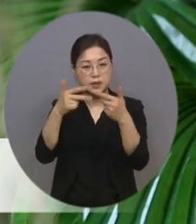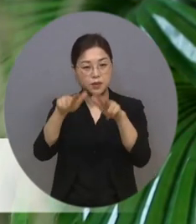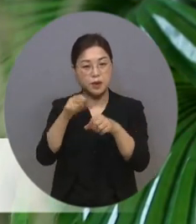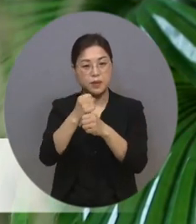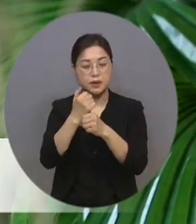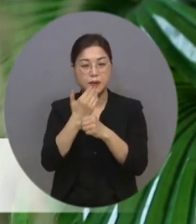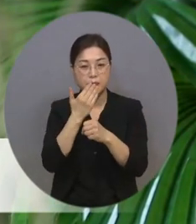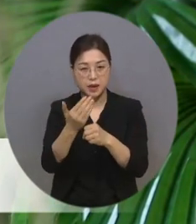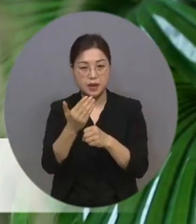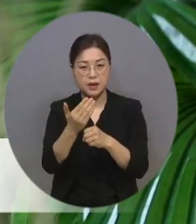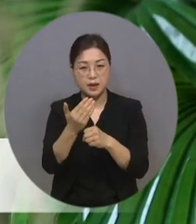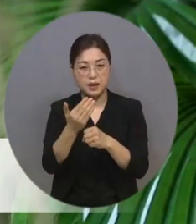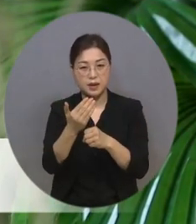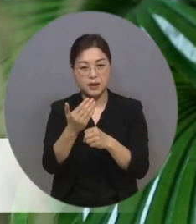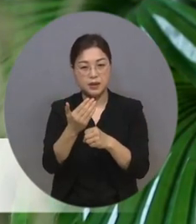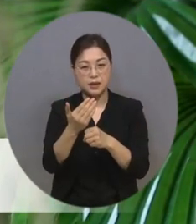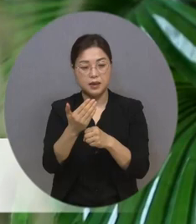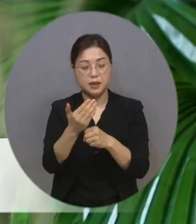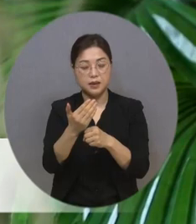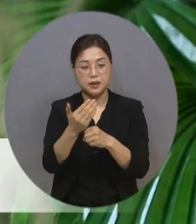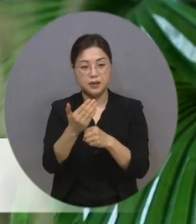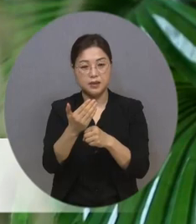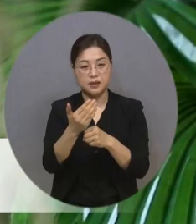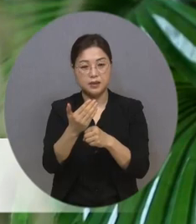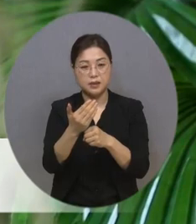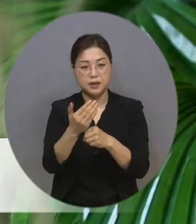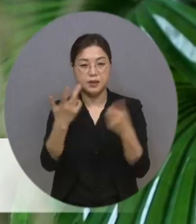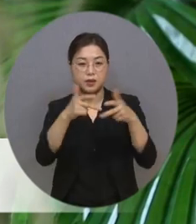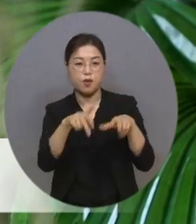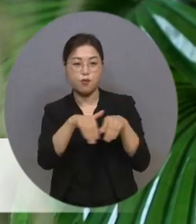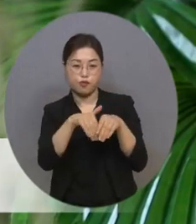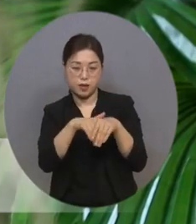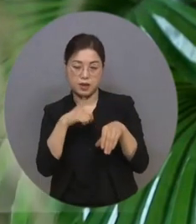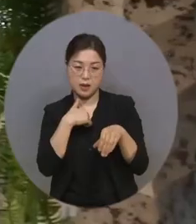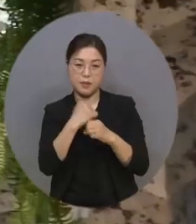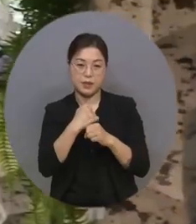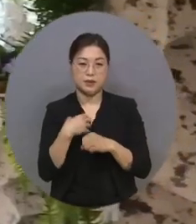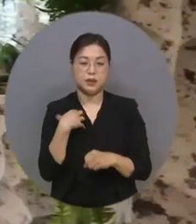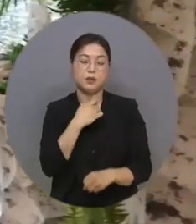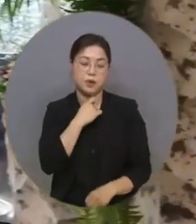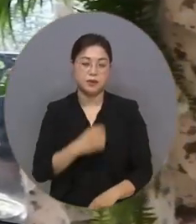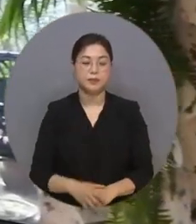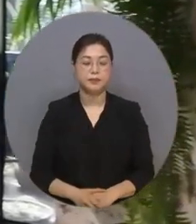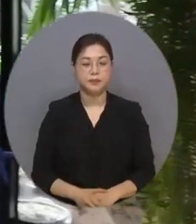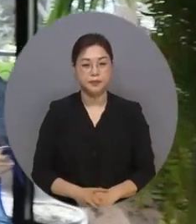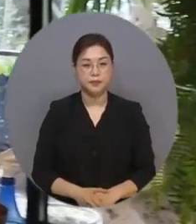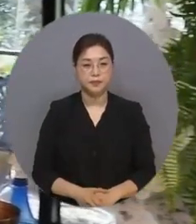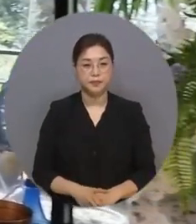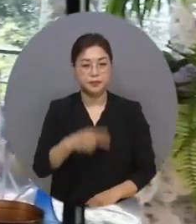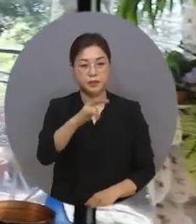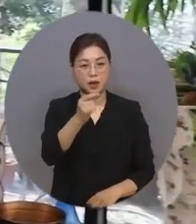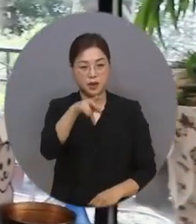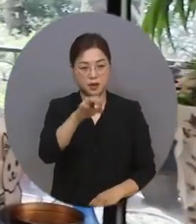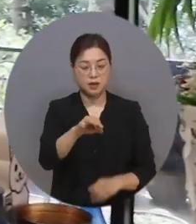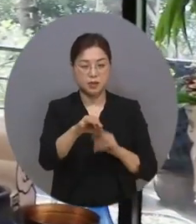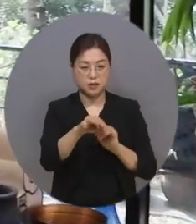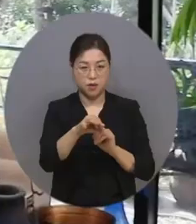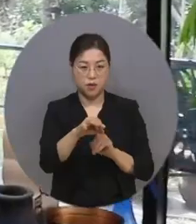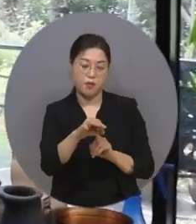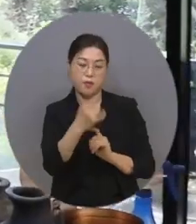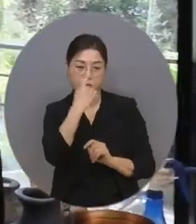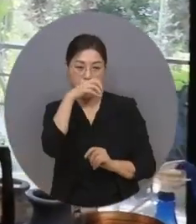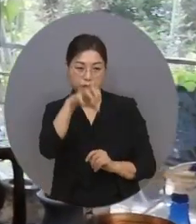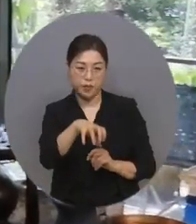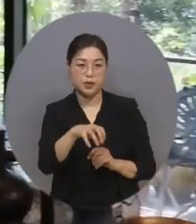수 있는 그런 문화를 제가 불러일으키고 싶습니다. 이곳 다경 아카데미에서는 정원